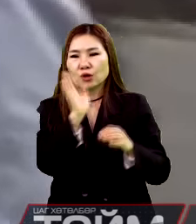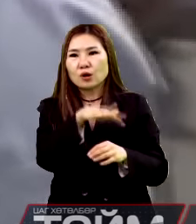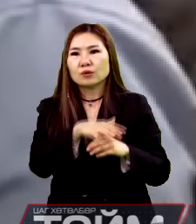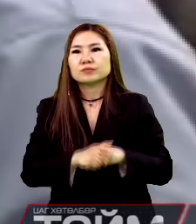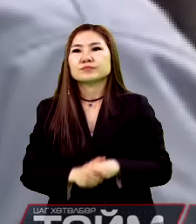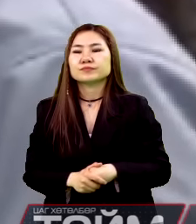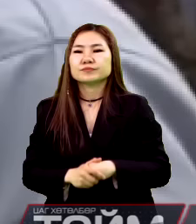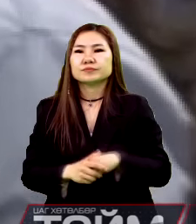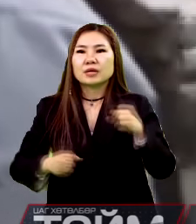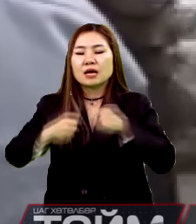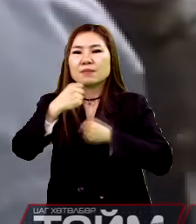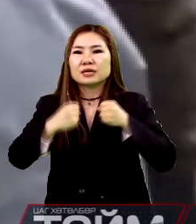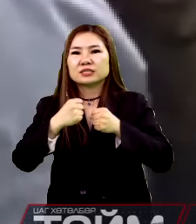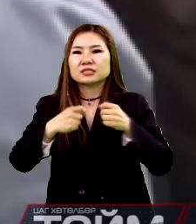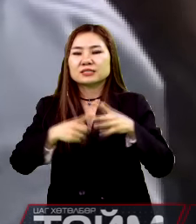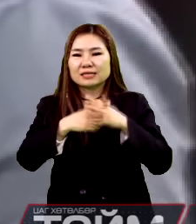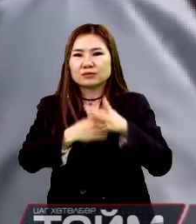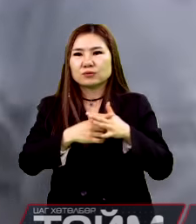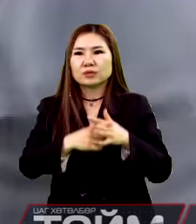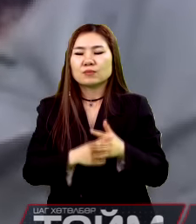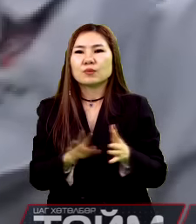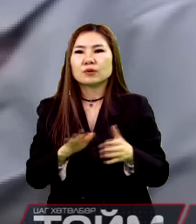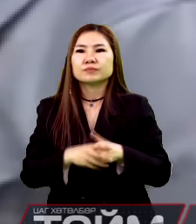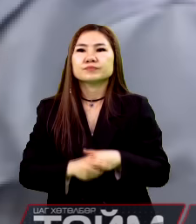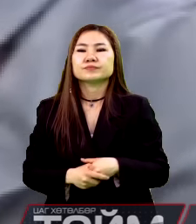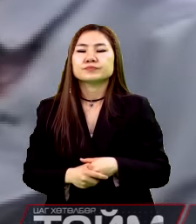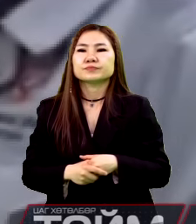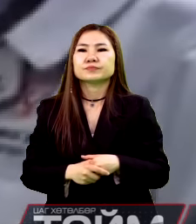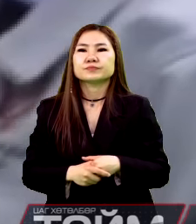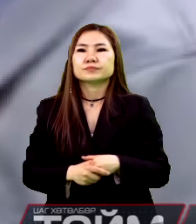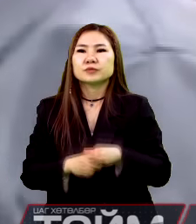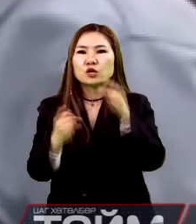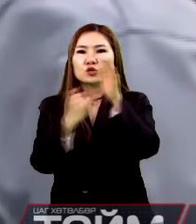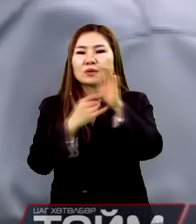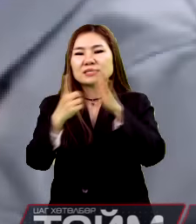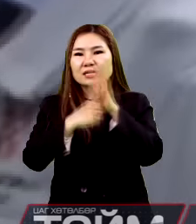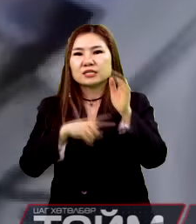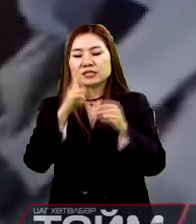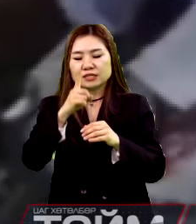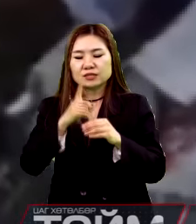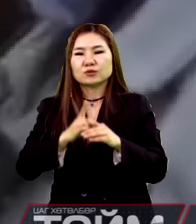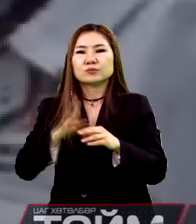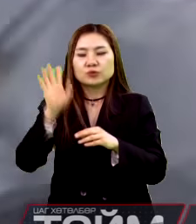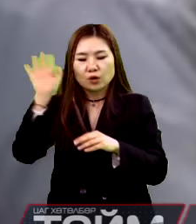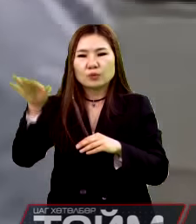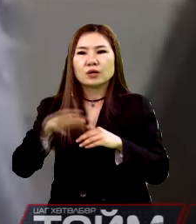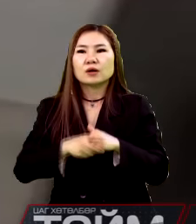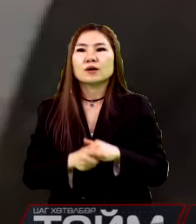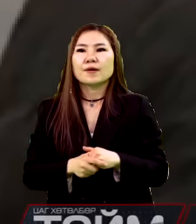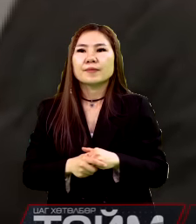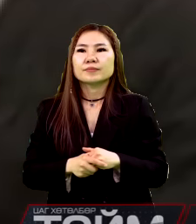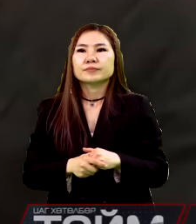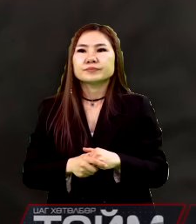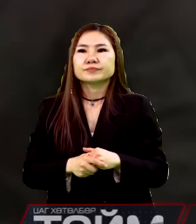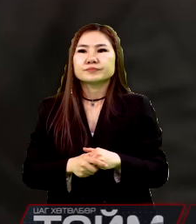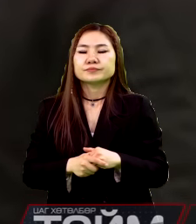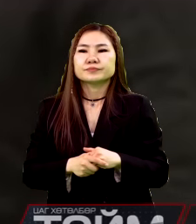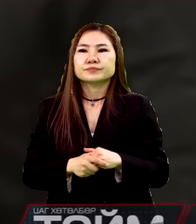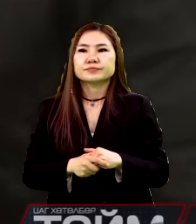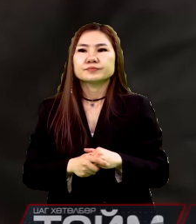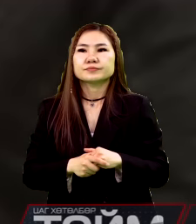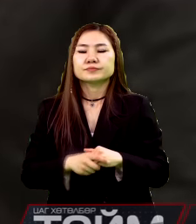энэ дотор энэ машин засвар үүсгэж дотор 6 сарын нэгэн гэдгээр л тооцоо юу тохирсон байгаа тэгвэл 5 сарын нэгэн дотор уу арай амжихгүй бид үгүй чи